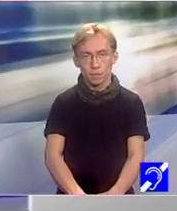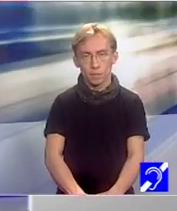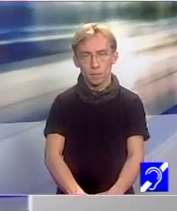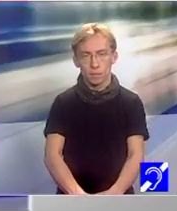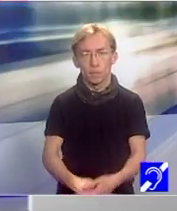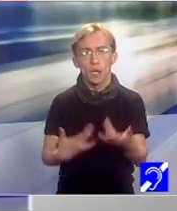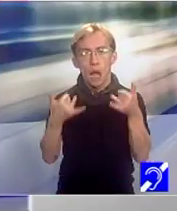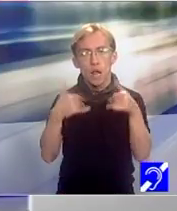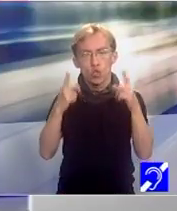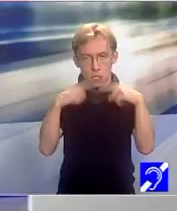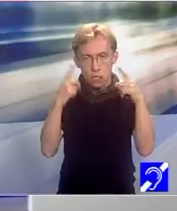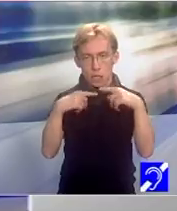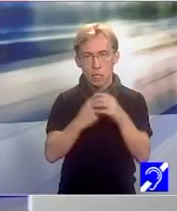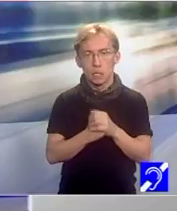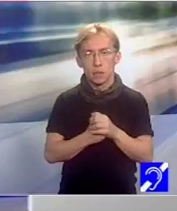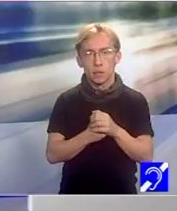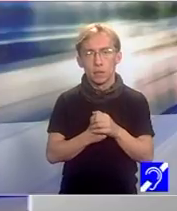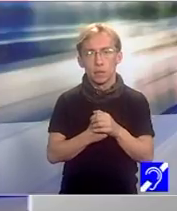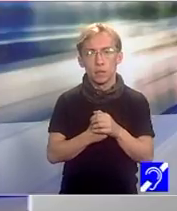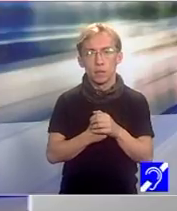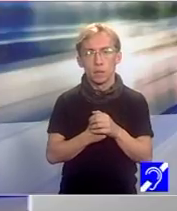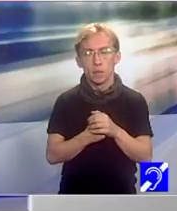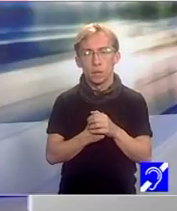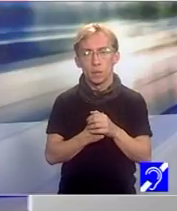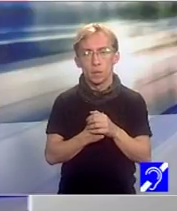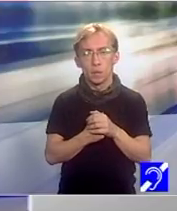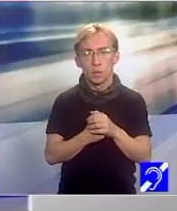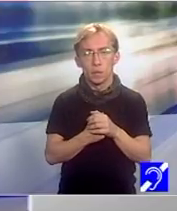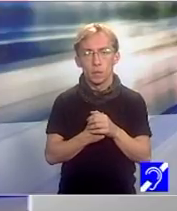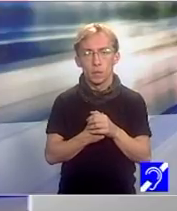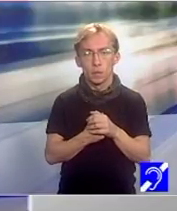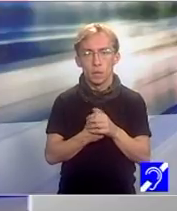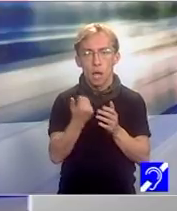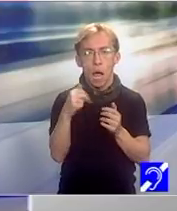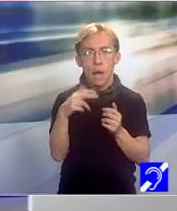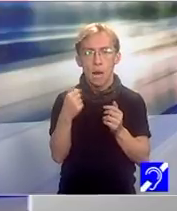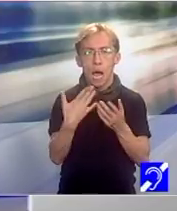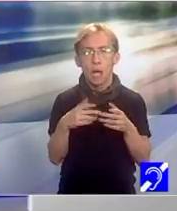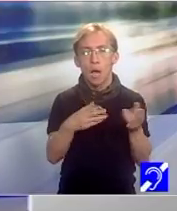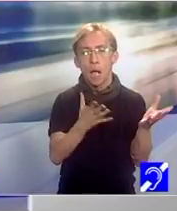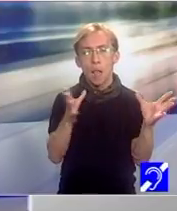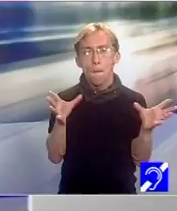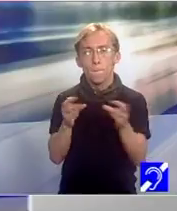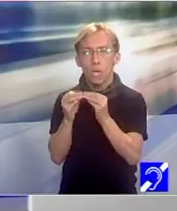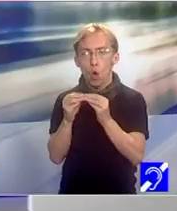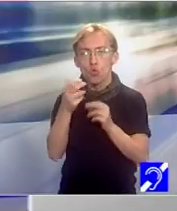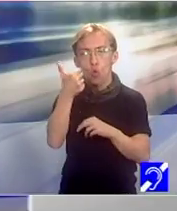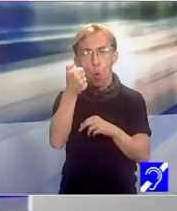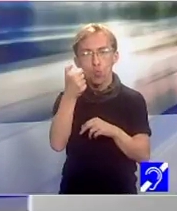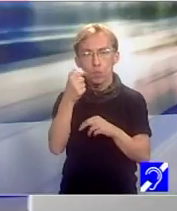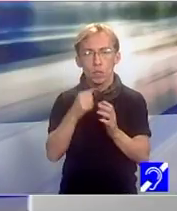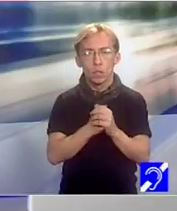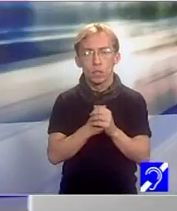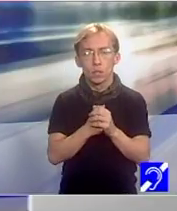În aceste zile se desfășoară la Lugoj Cupa Ana Lugojana, care aduce împreună peste 100 de sportivi